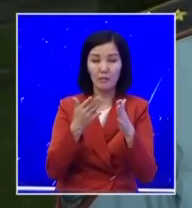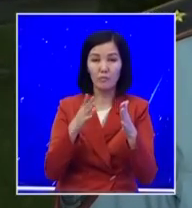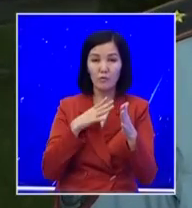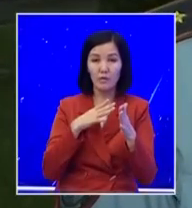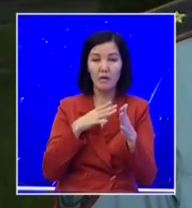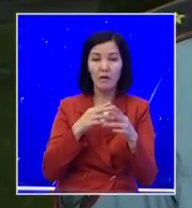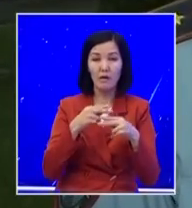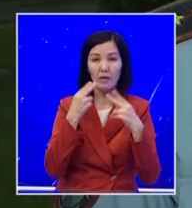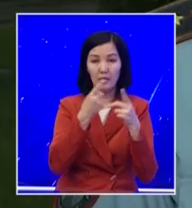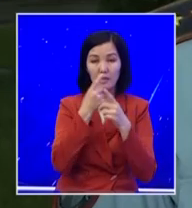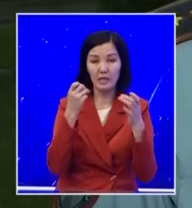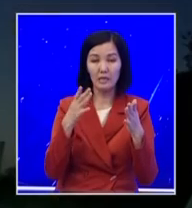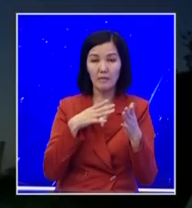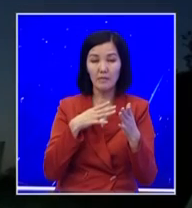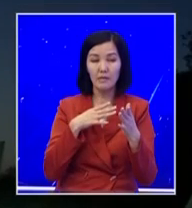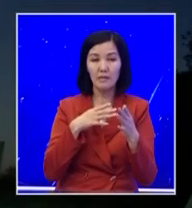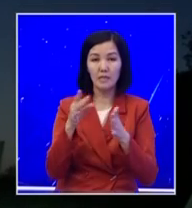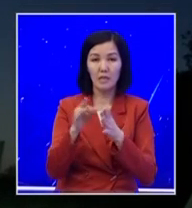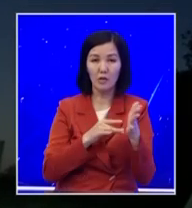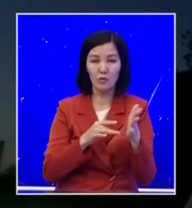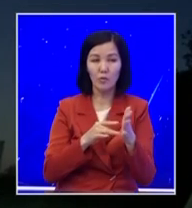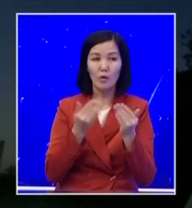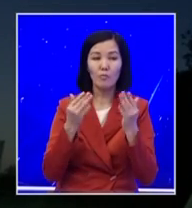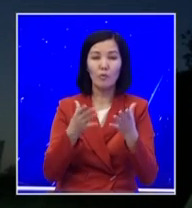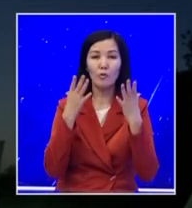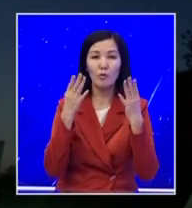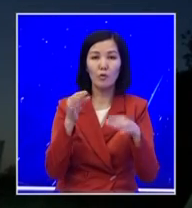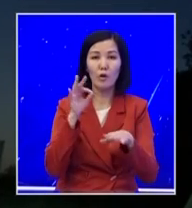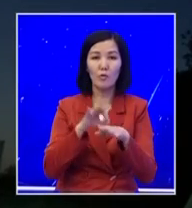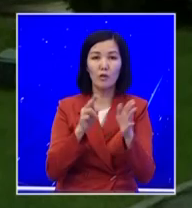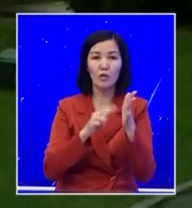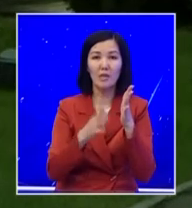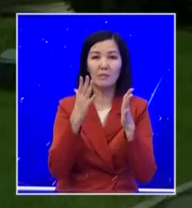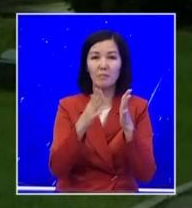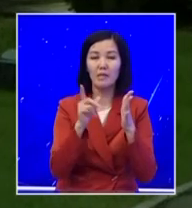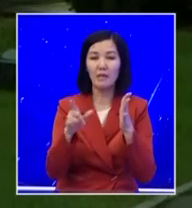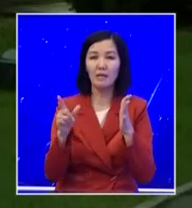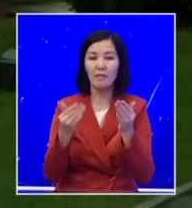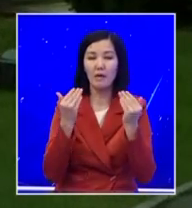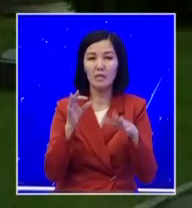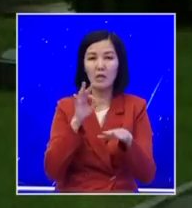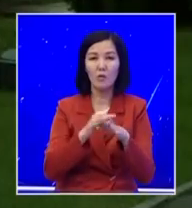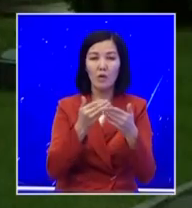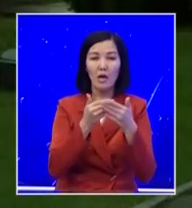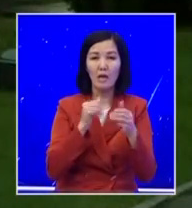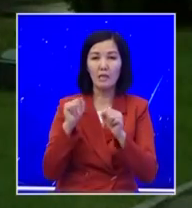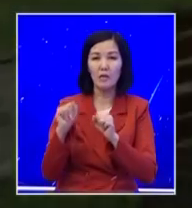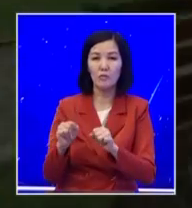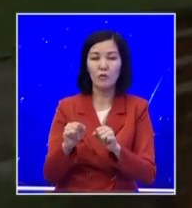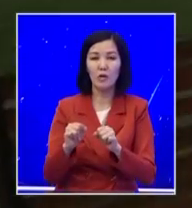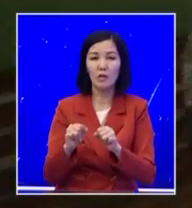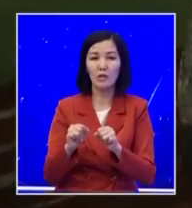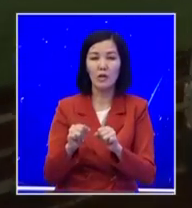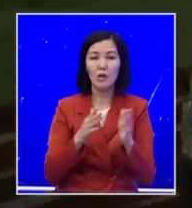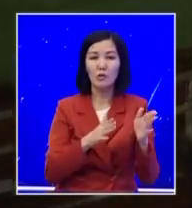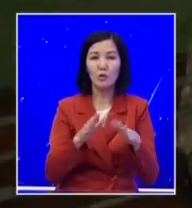біздерге ескертеміз, маска кисін деп. Бүгінгі күнде қалада дертті 75 адам жұқтырған. Қазір инфекцияның алдын алу жұмыстары